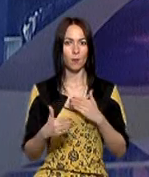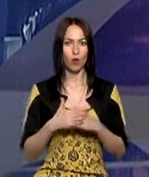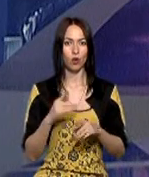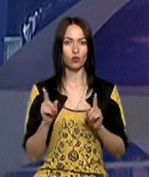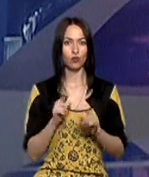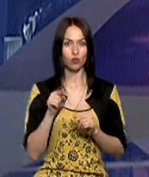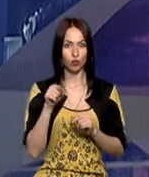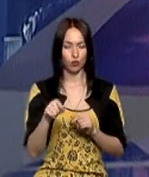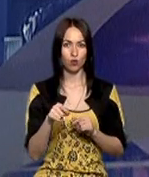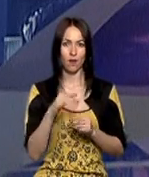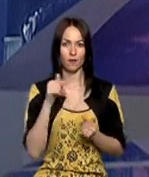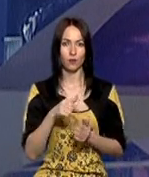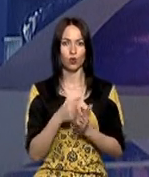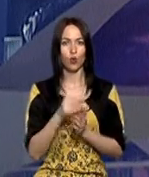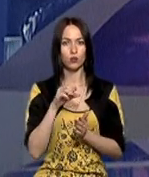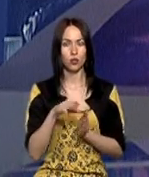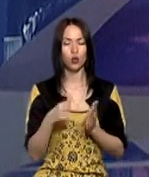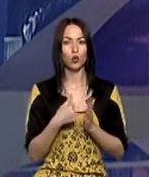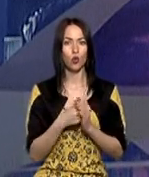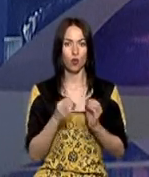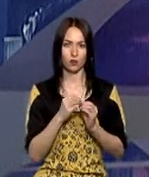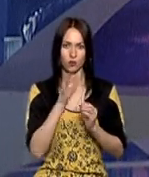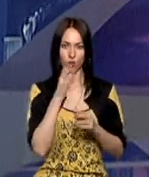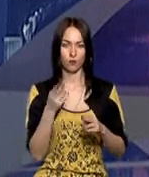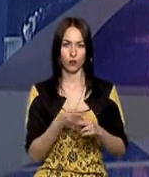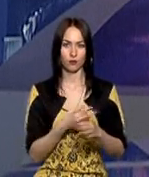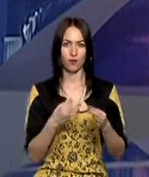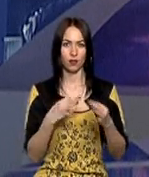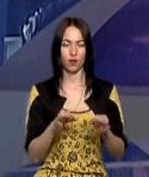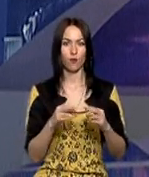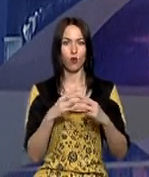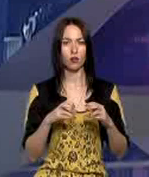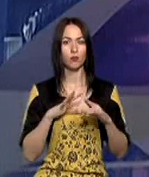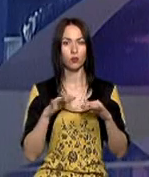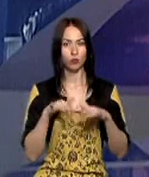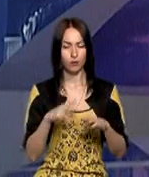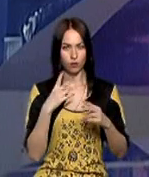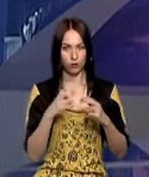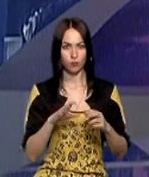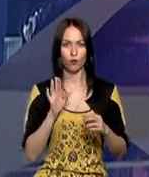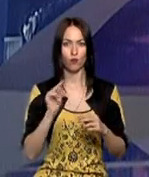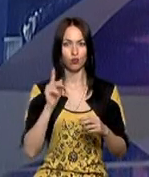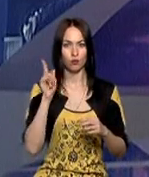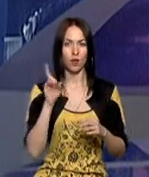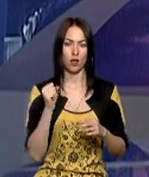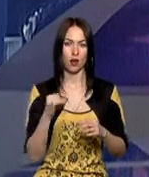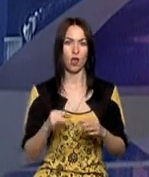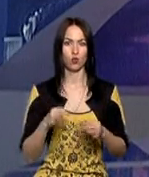щодо Олександряна відповідно до статей до 10 років позбавлення волі. Справу розглядатимуть у Чугуївському райсуді.